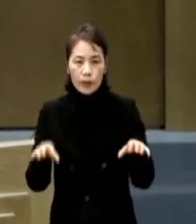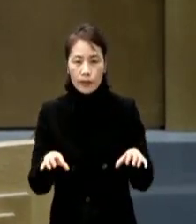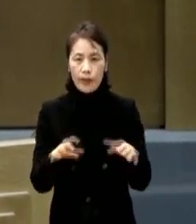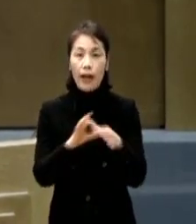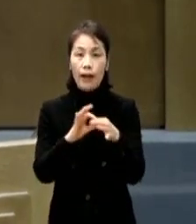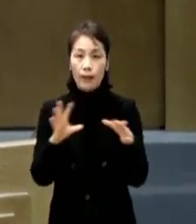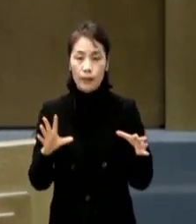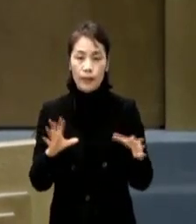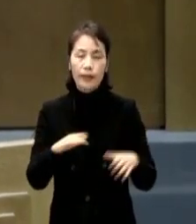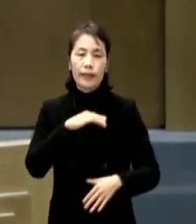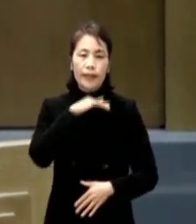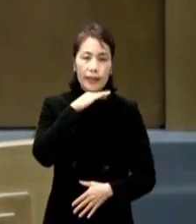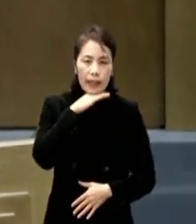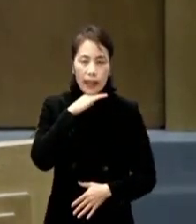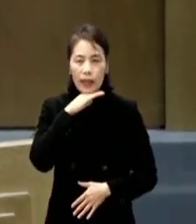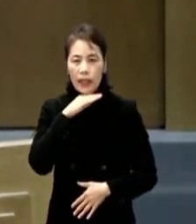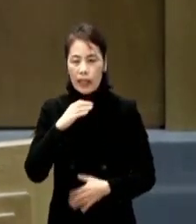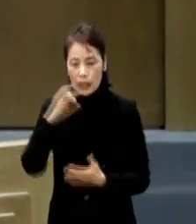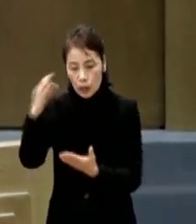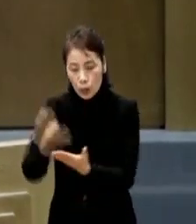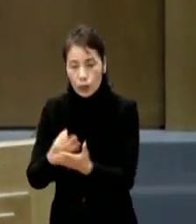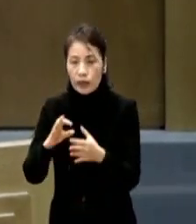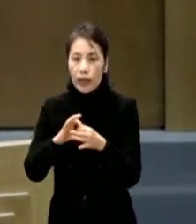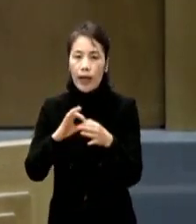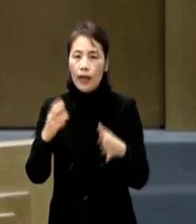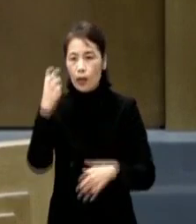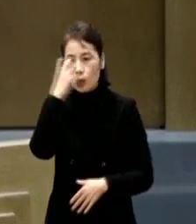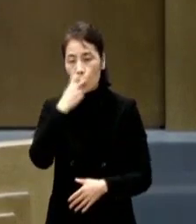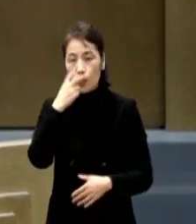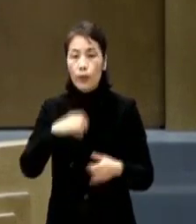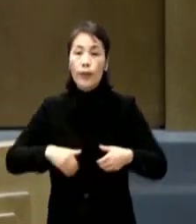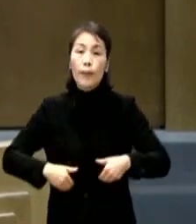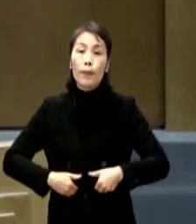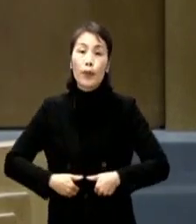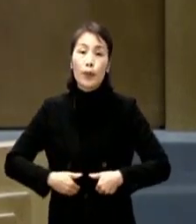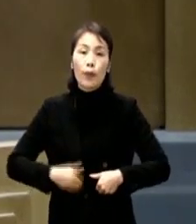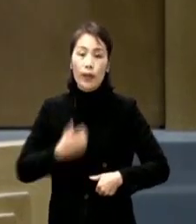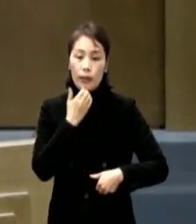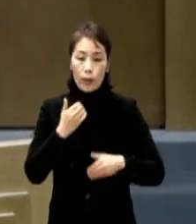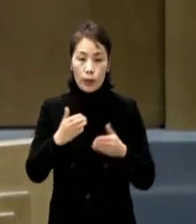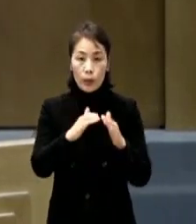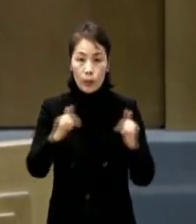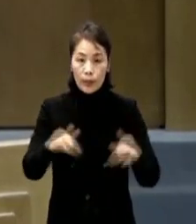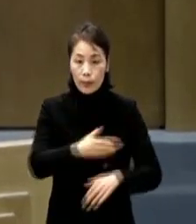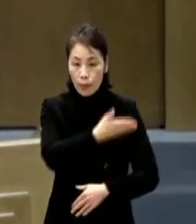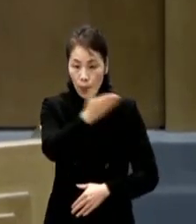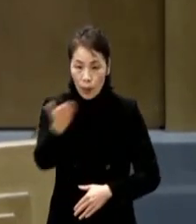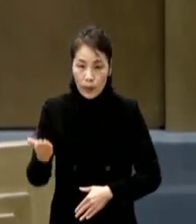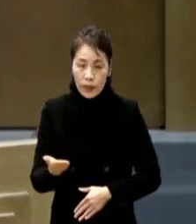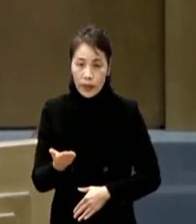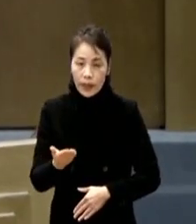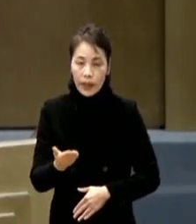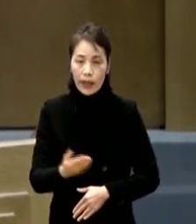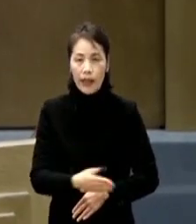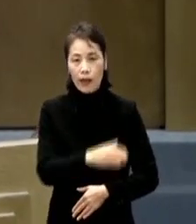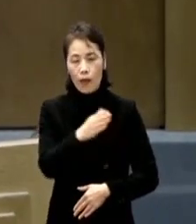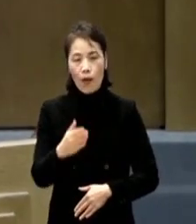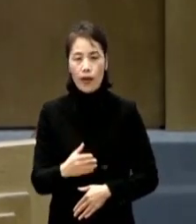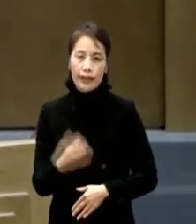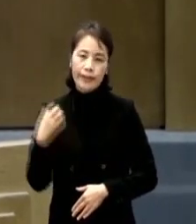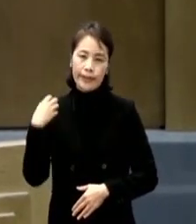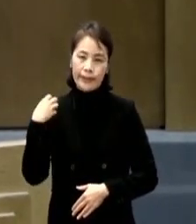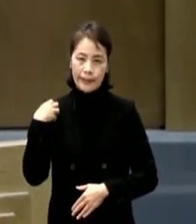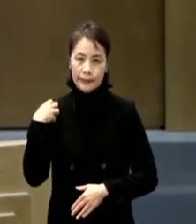어디에서나 나이와 소득과 관계없이 돌봄이 필요한 도민 모두에게 경기도가 기댈 수 있는